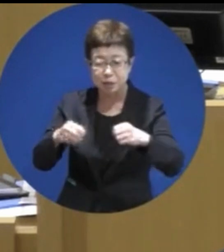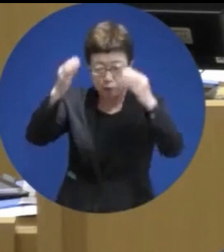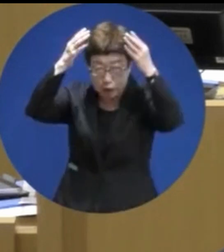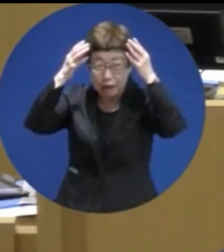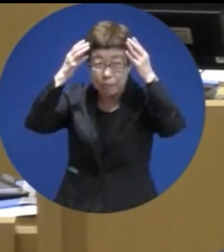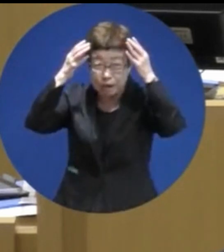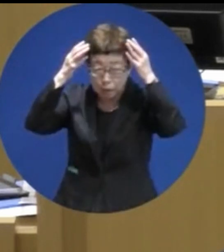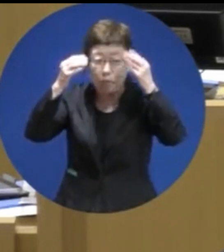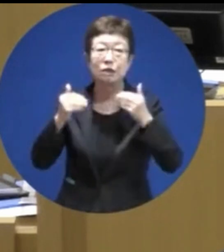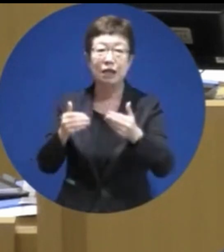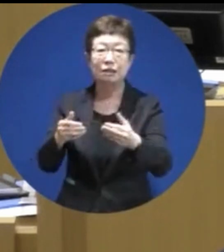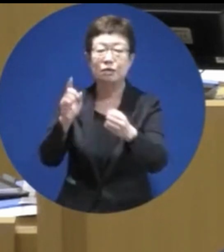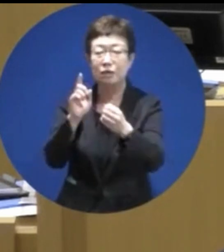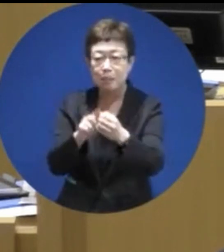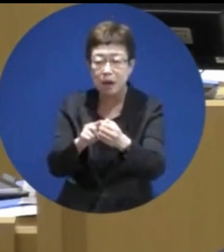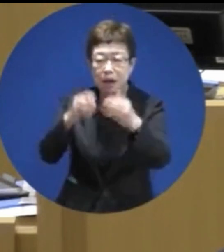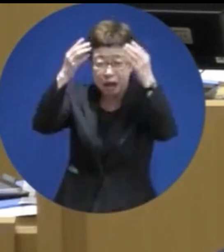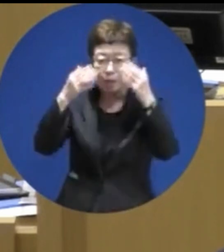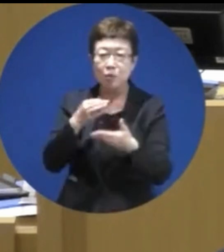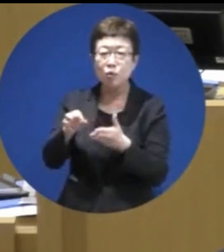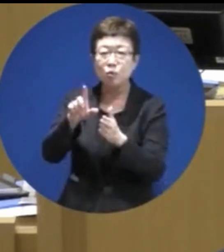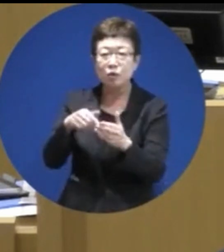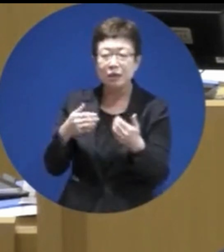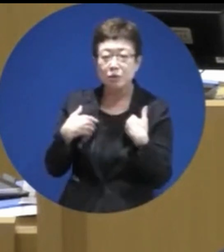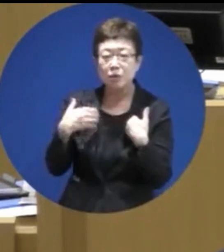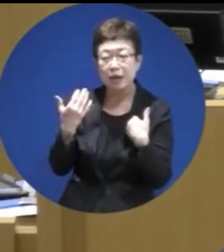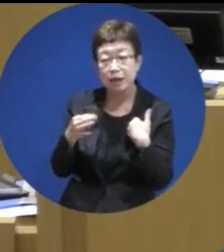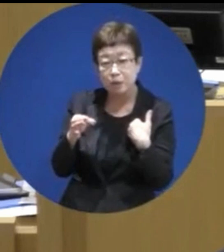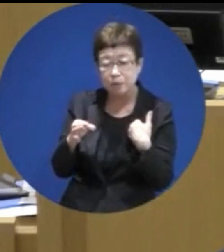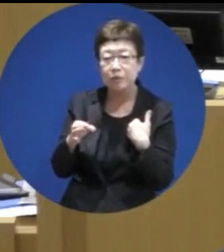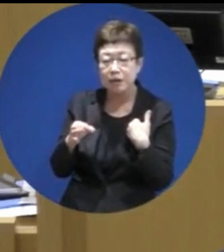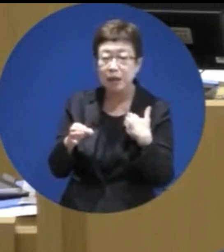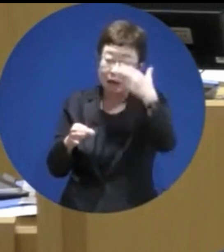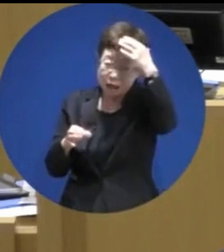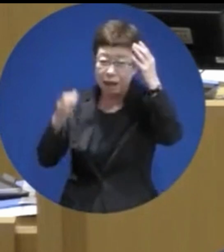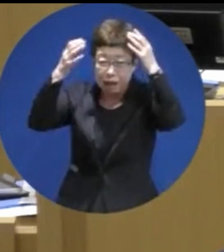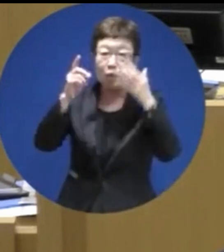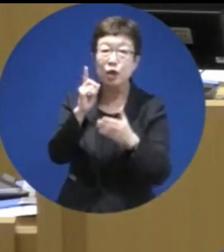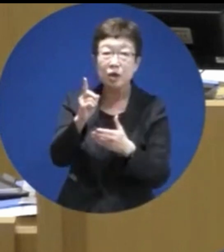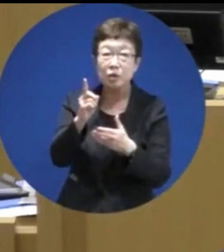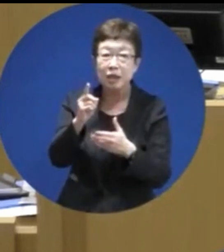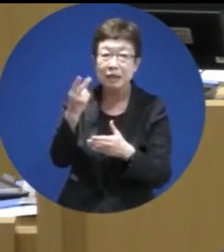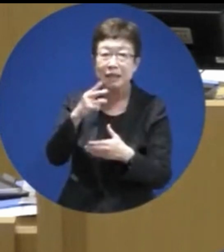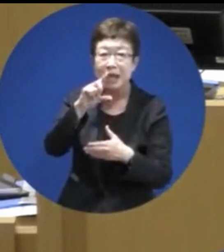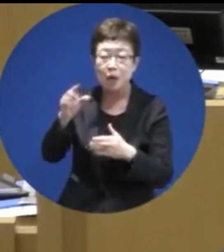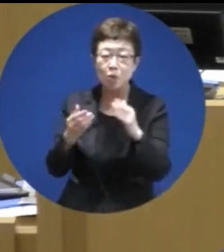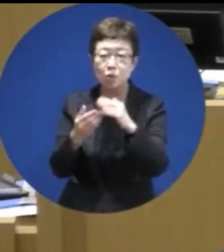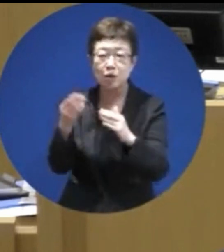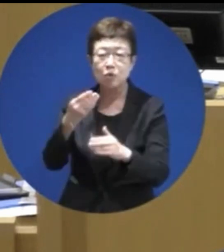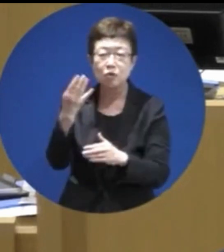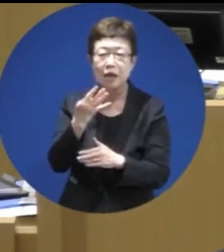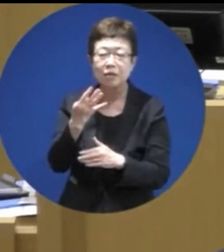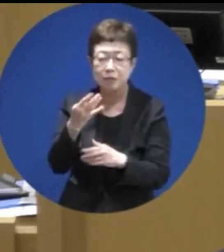メット着用促進を図るためヘルメット購入に必要な経費としてヘルメット1個あたり2000円を上限として4000個分を補助